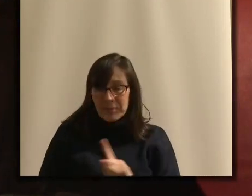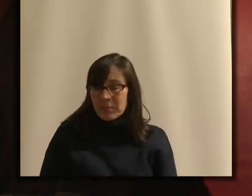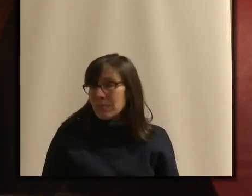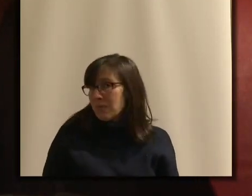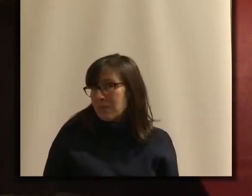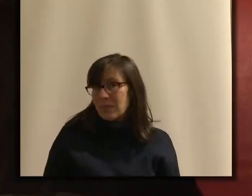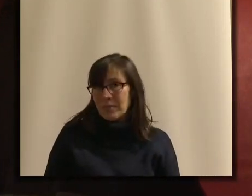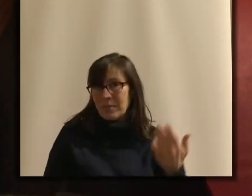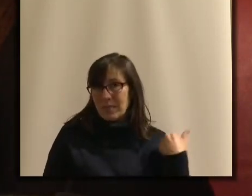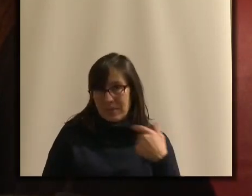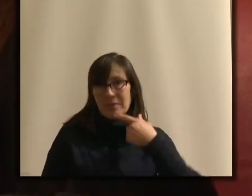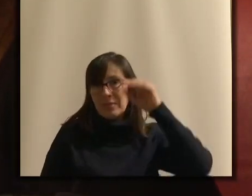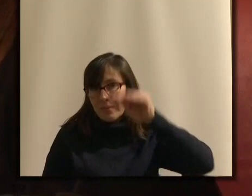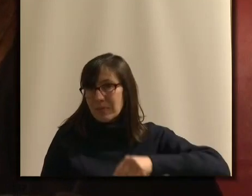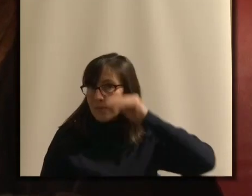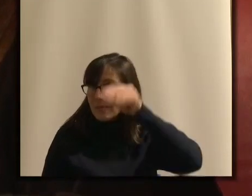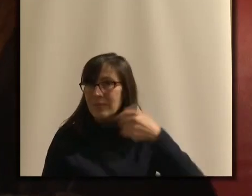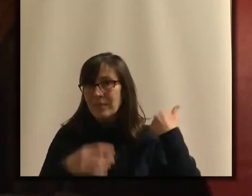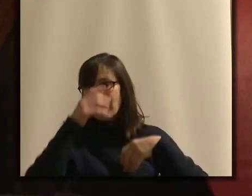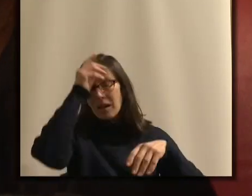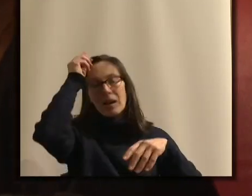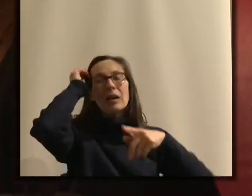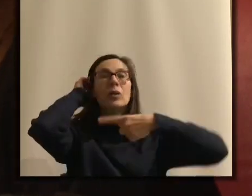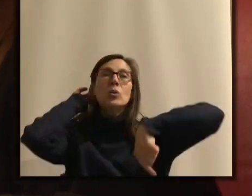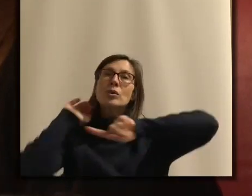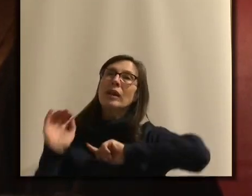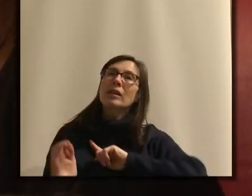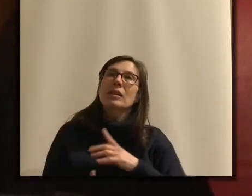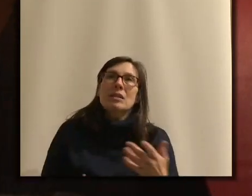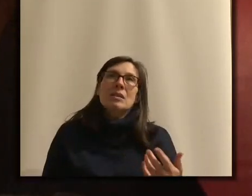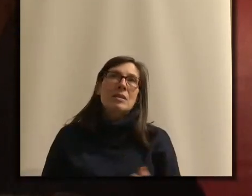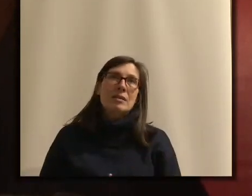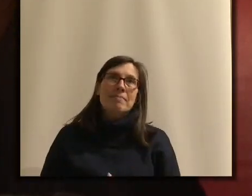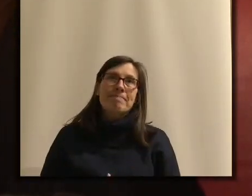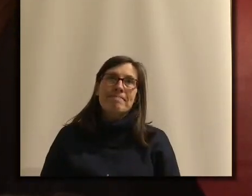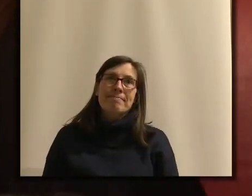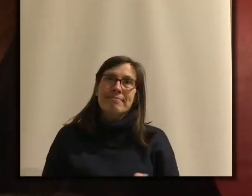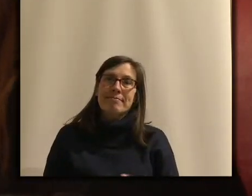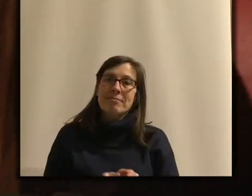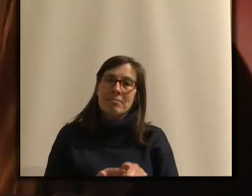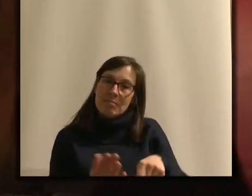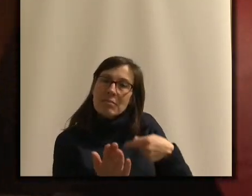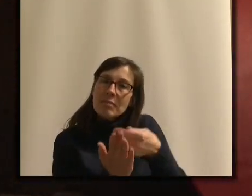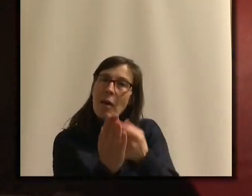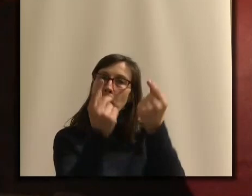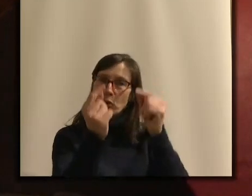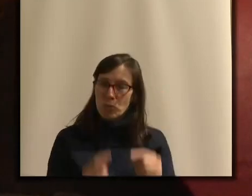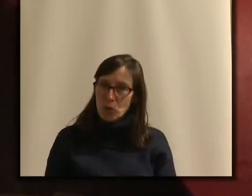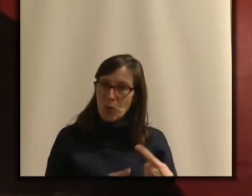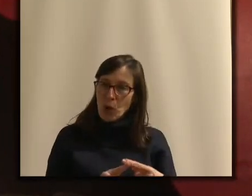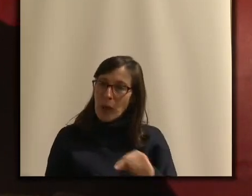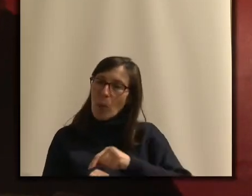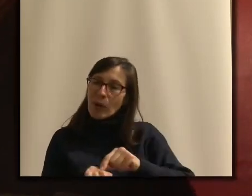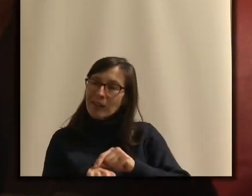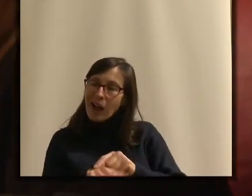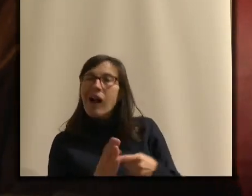els hi deia o els hi he intentat dir abans, nosaltres ho posaríem als pressupostos perquè també és una voluntat política de